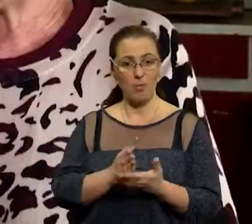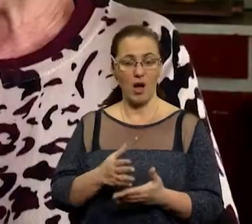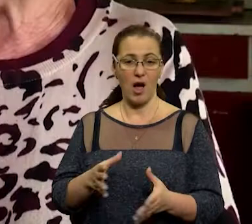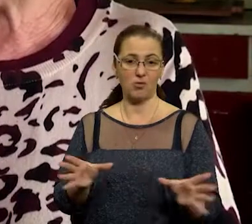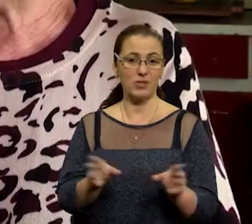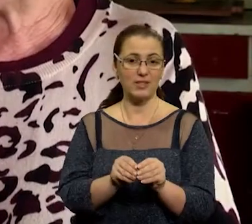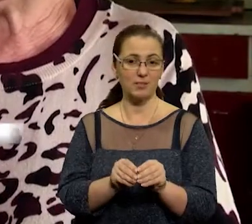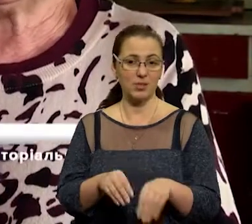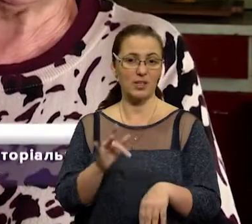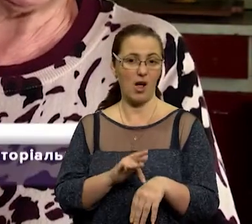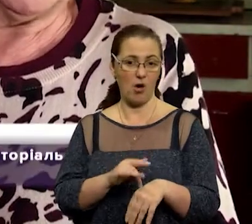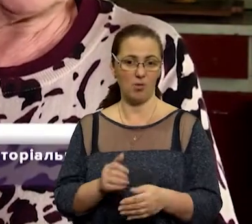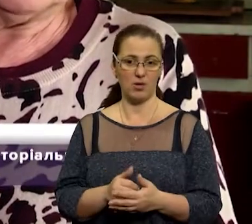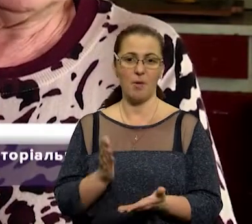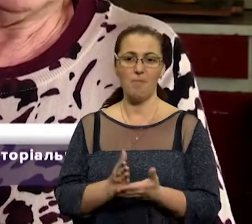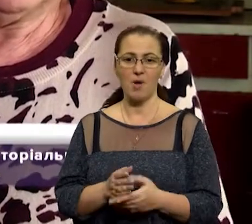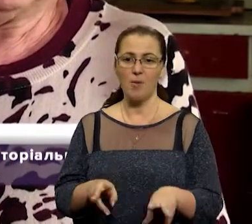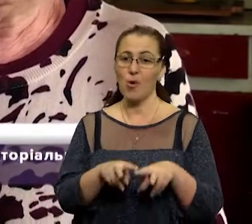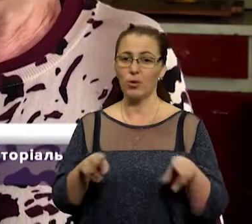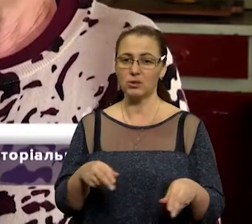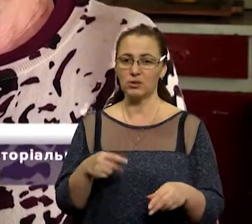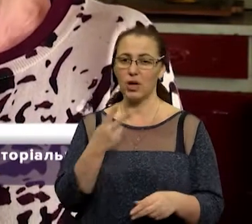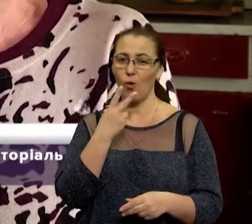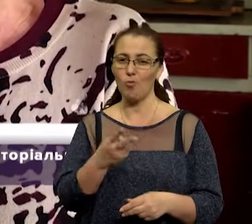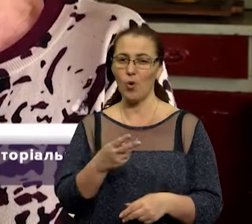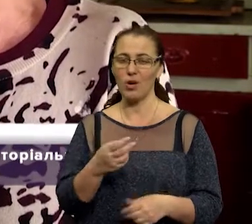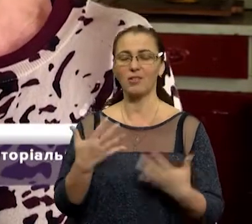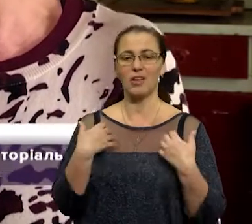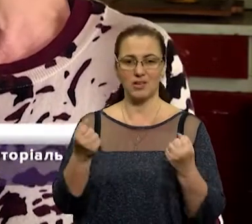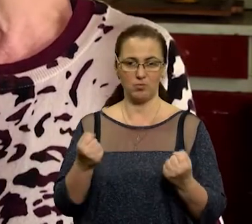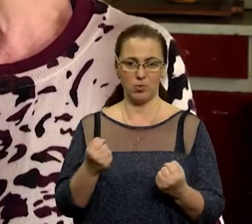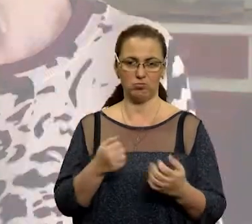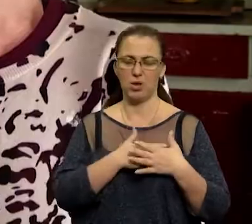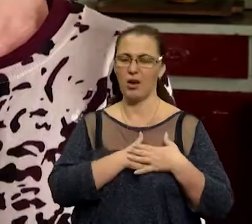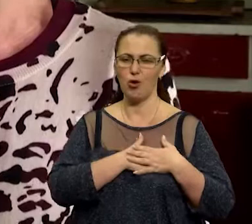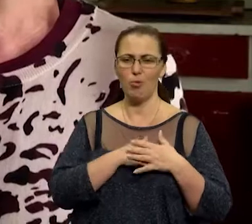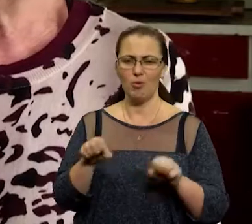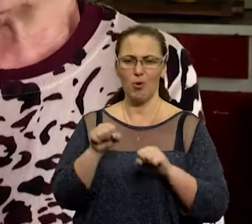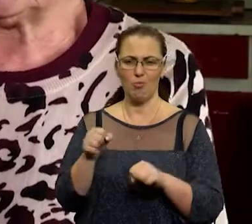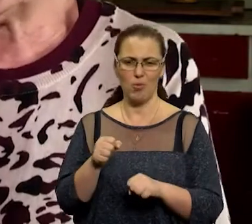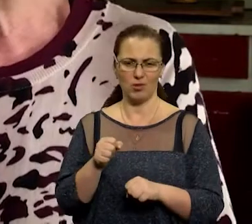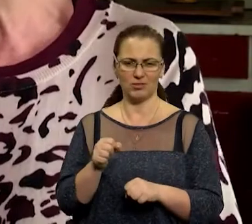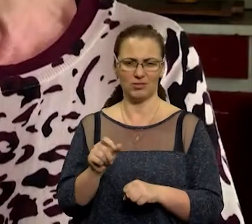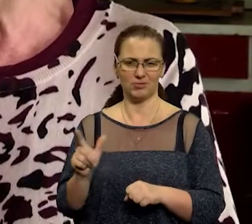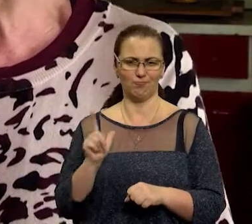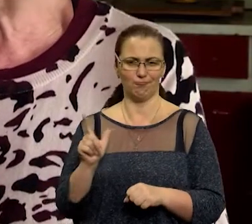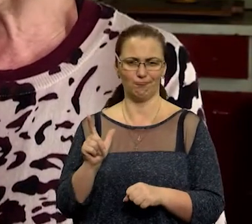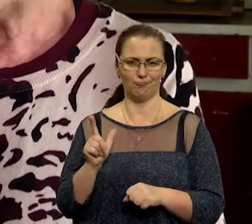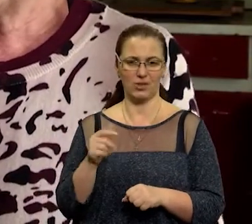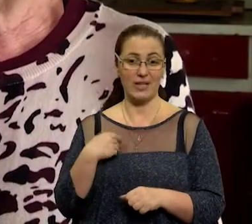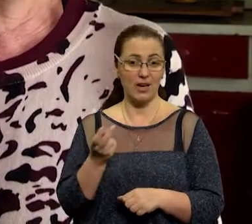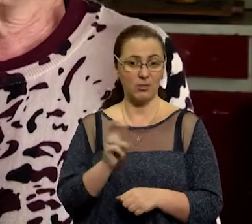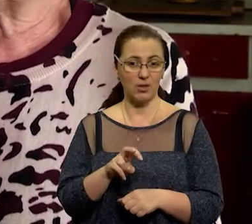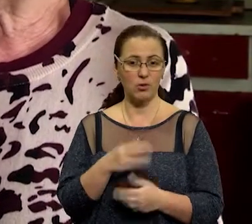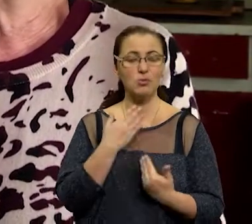хобі. Маємо одні погляди на спорт. Ми любимо бокс. Я приходжу, Володя, як там